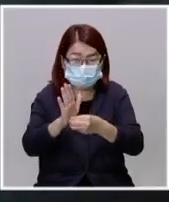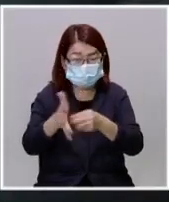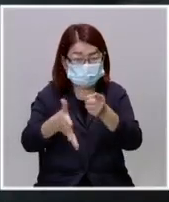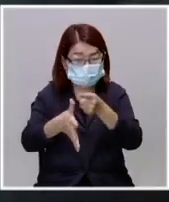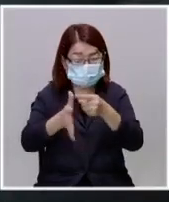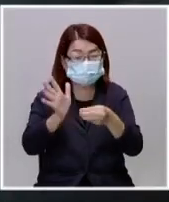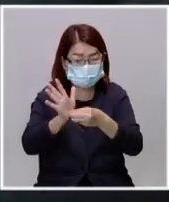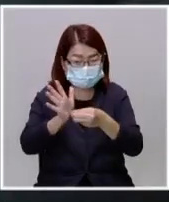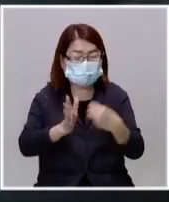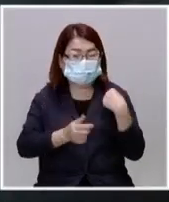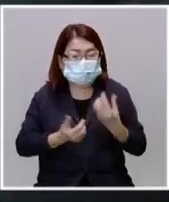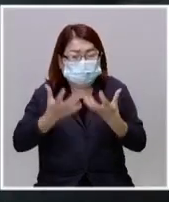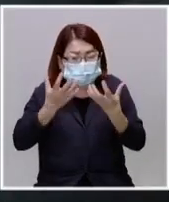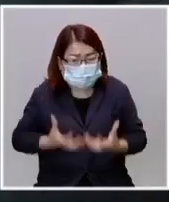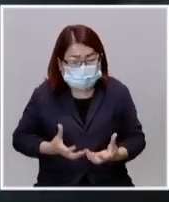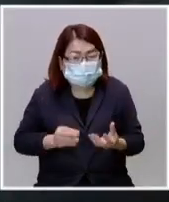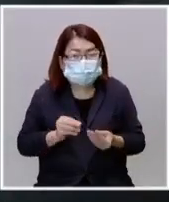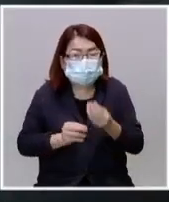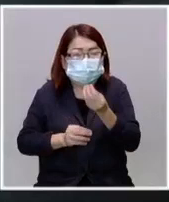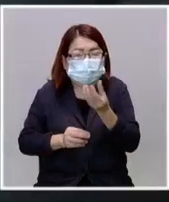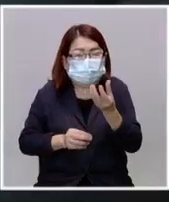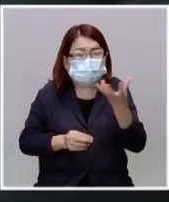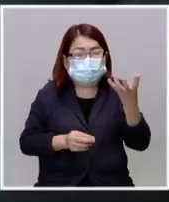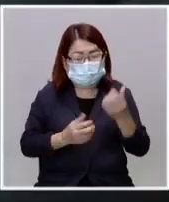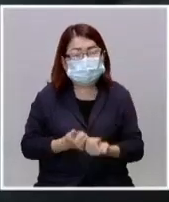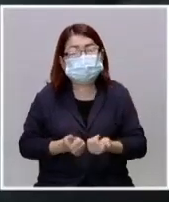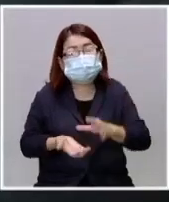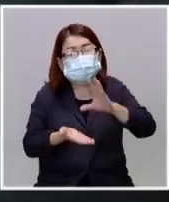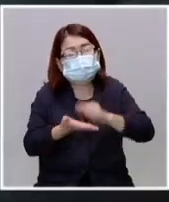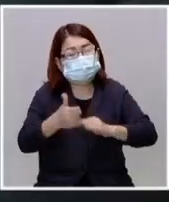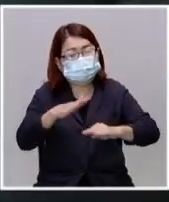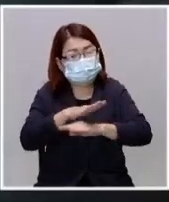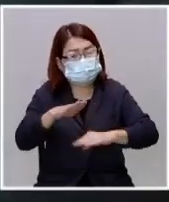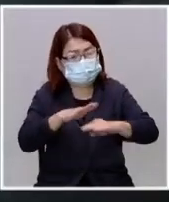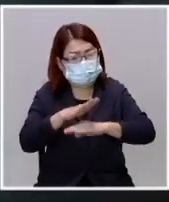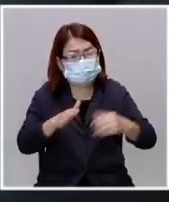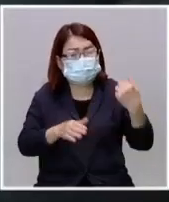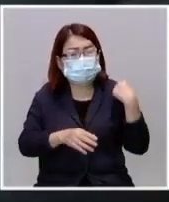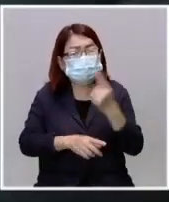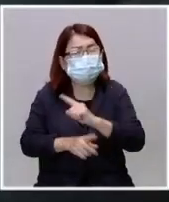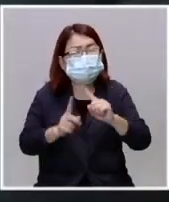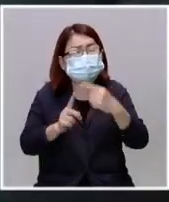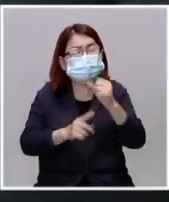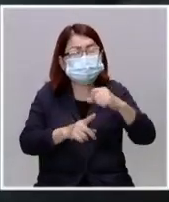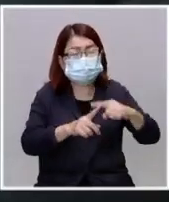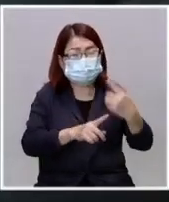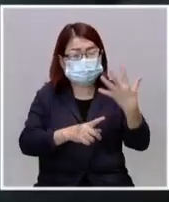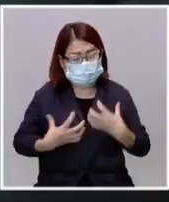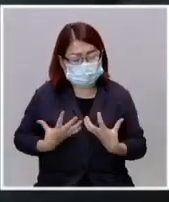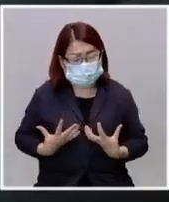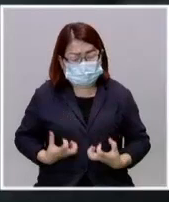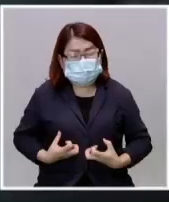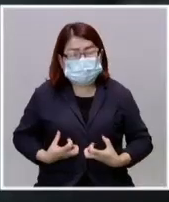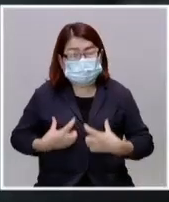ามีผู้ป่วยอาการหนักเพิ่มมากขึ้นเรื่อยๆนะคะจากข้อมูลเมื่อวันที่10พฤษภาคมมีผู้ป่วยอาการปอดอักเสบหรืออา